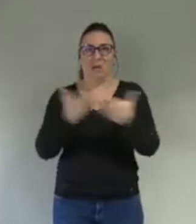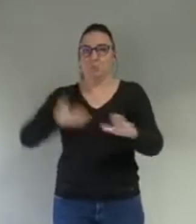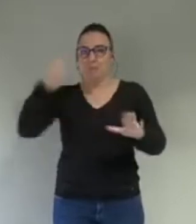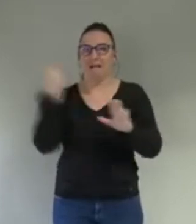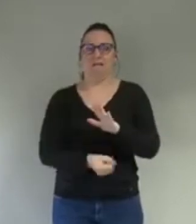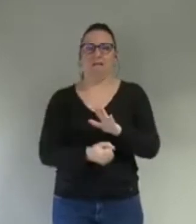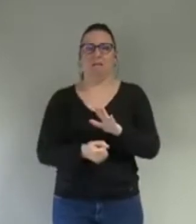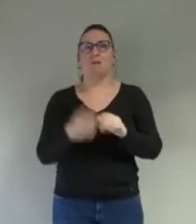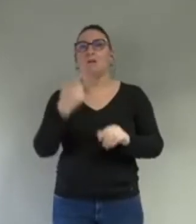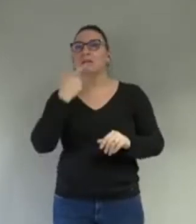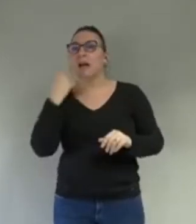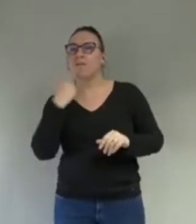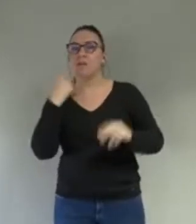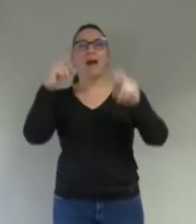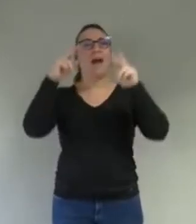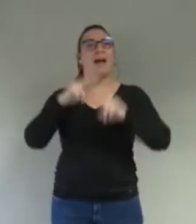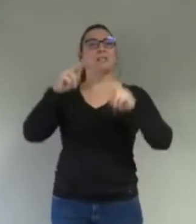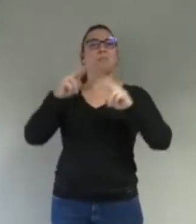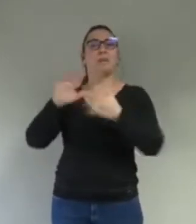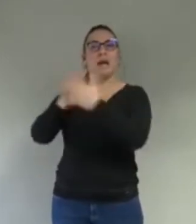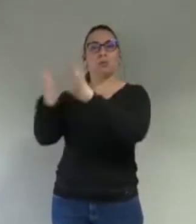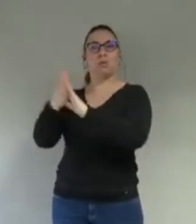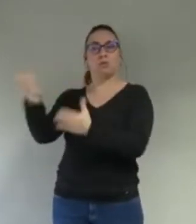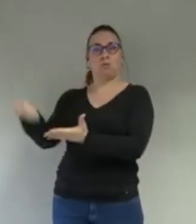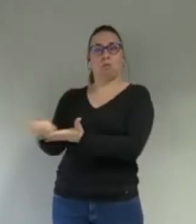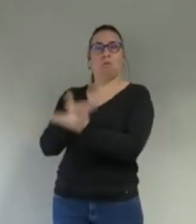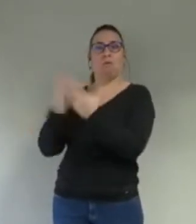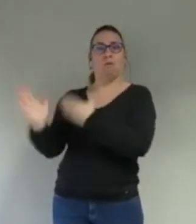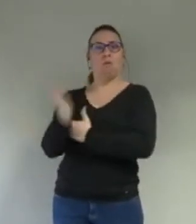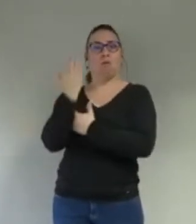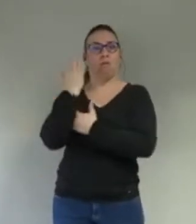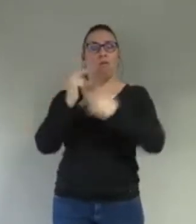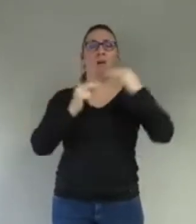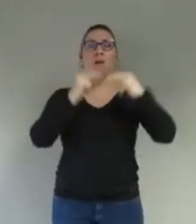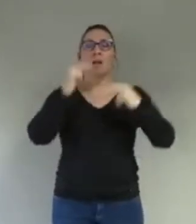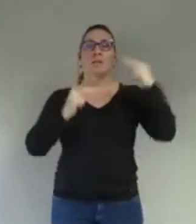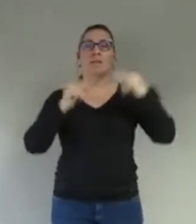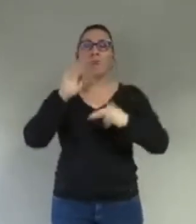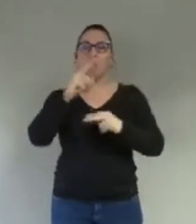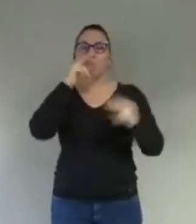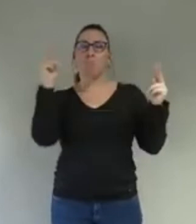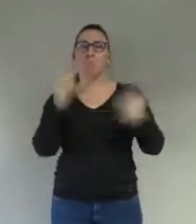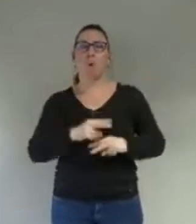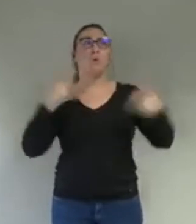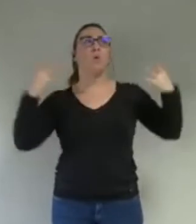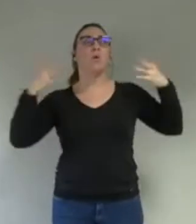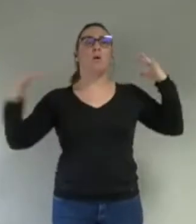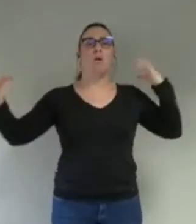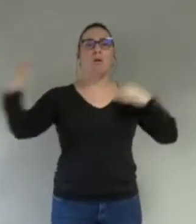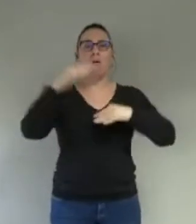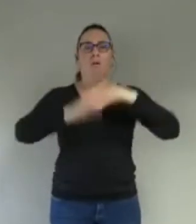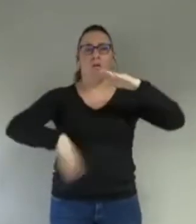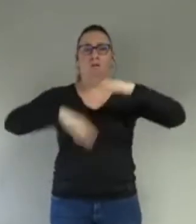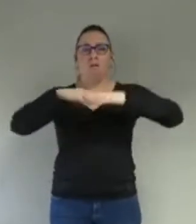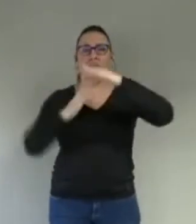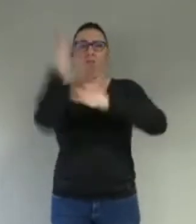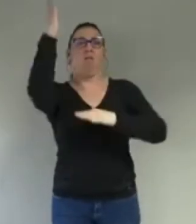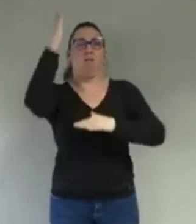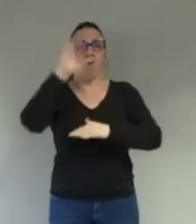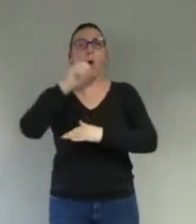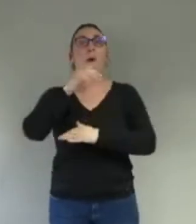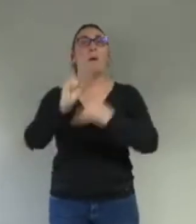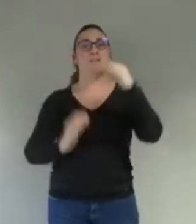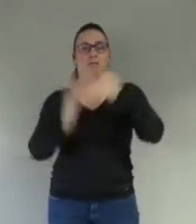étude de l'association Respire a ainsi révélé qu'à Grenoble, les niveaux des principaux polluants de l'air dépassent les seuils de l'OMS